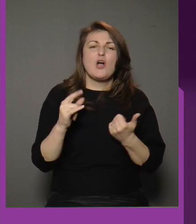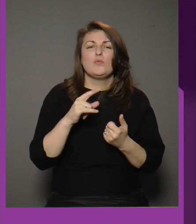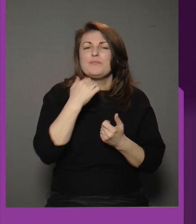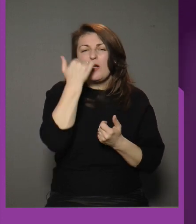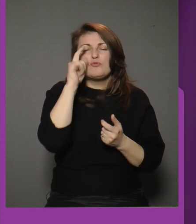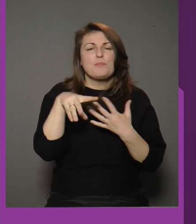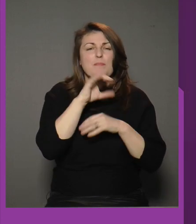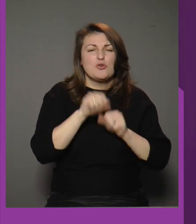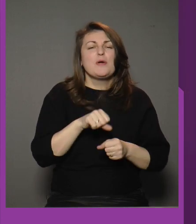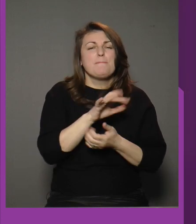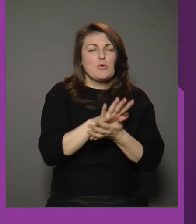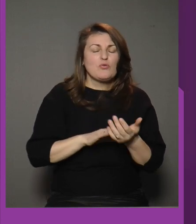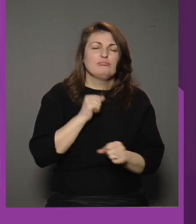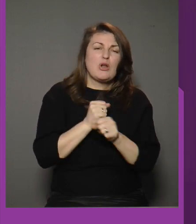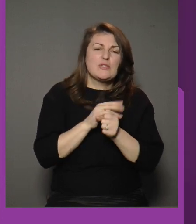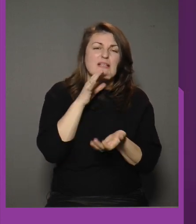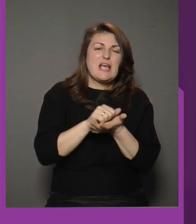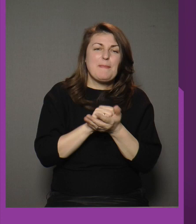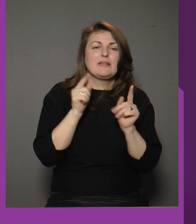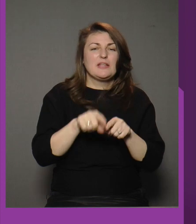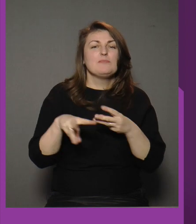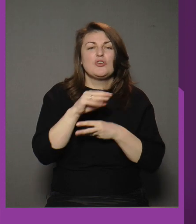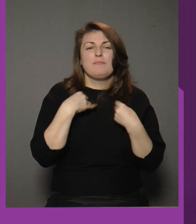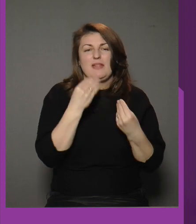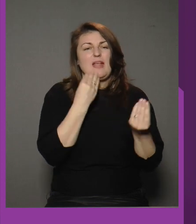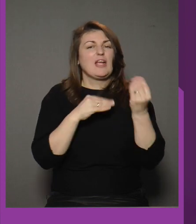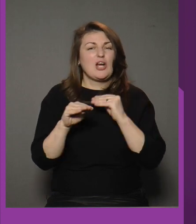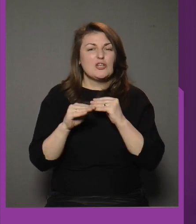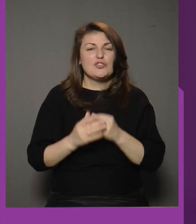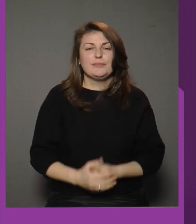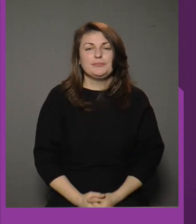продовжувати працювати і займатися тим, в чому ми найкращі.